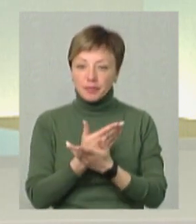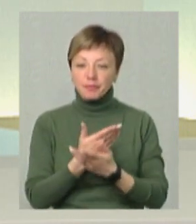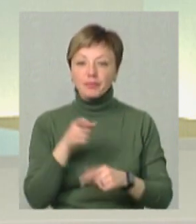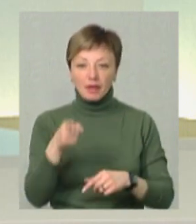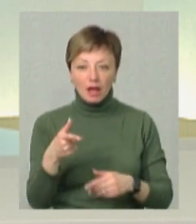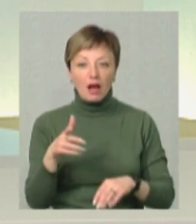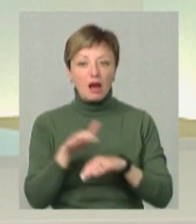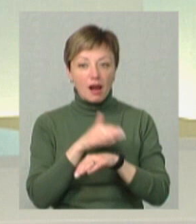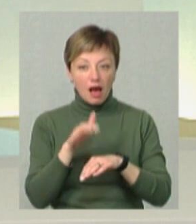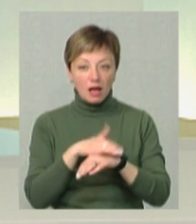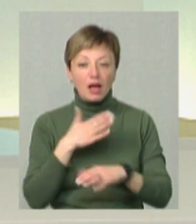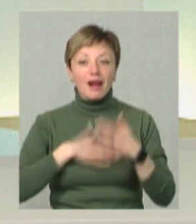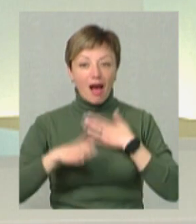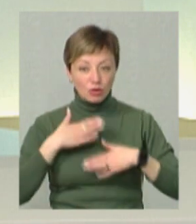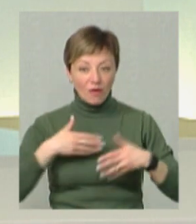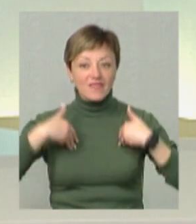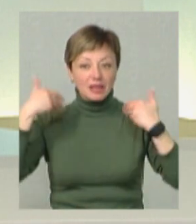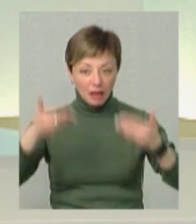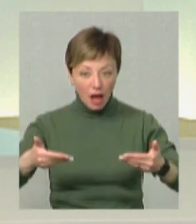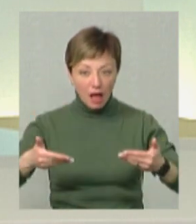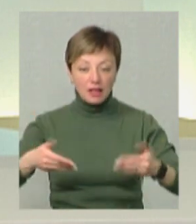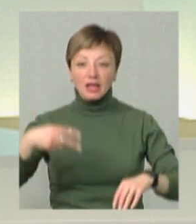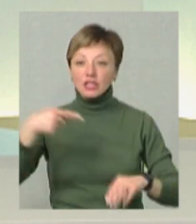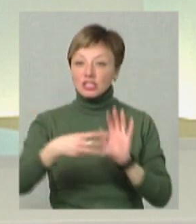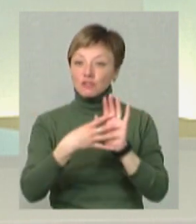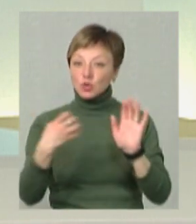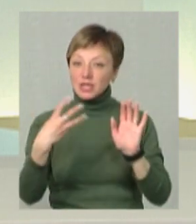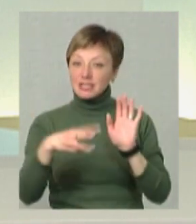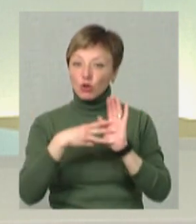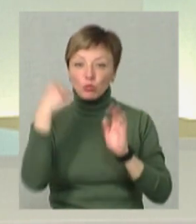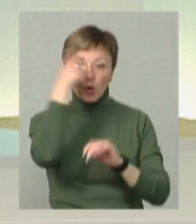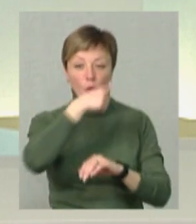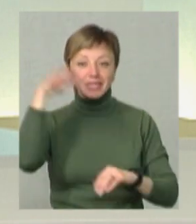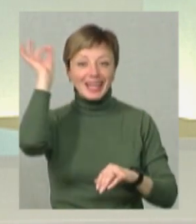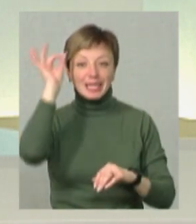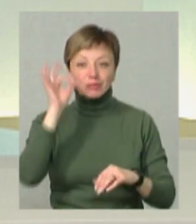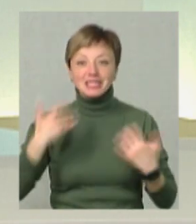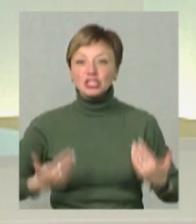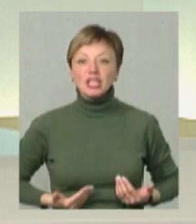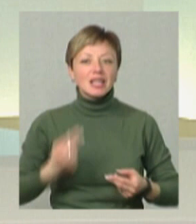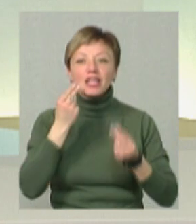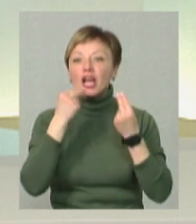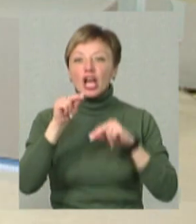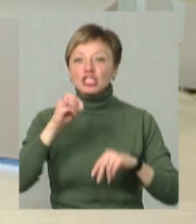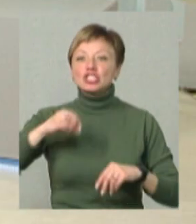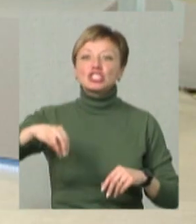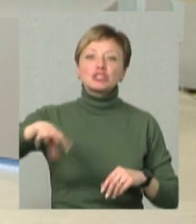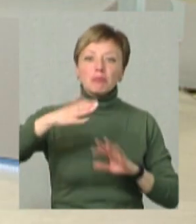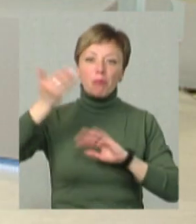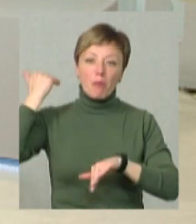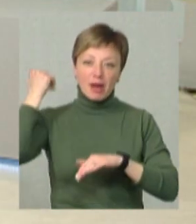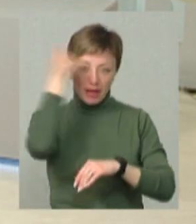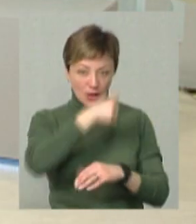раду вітали. В 38-му році німці жили найкраще, ніж всі попередні